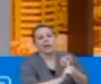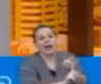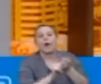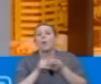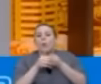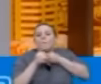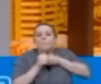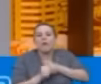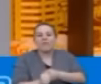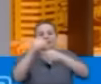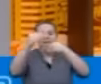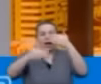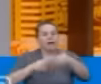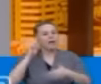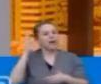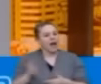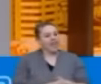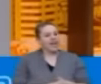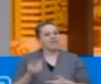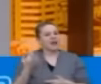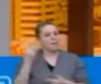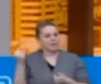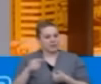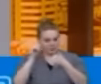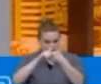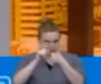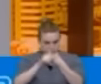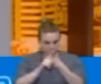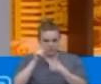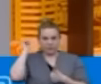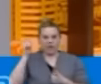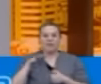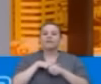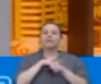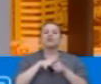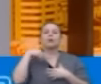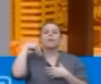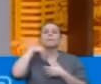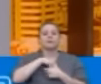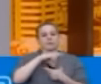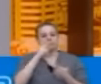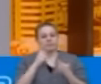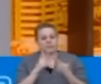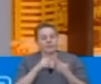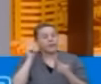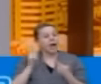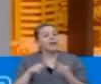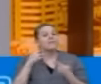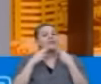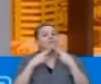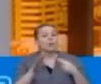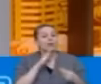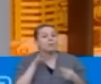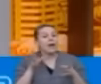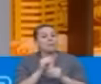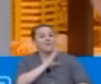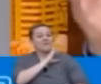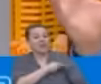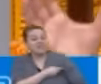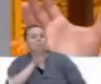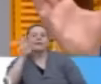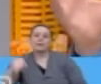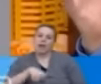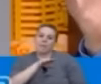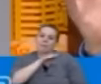פה תהליך, חייב כמה דברים. א', חייב שכנוע פנימי, ב' חייב גם לפתור את הבעיה עם הפלסטינים וגם